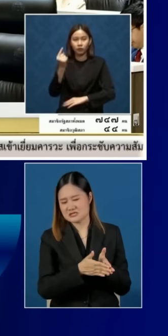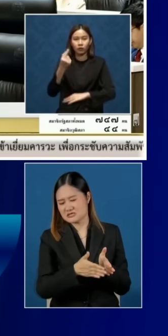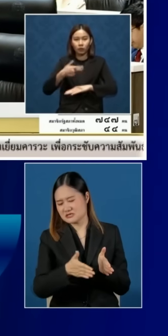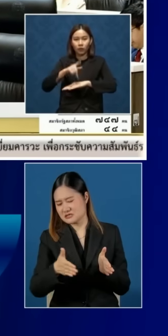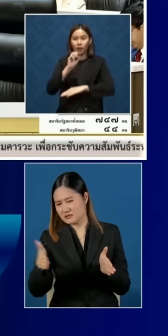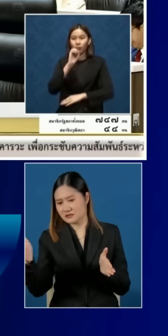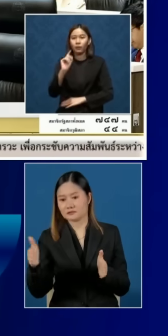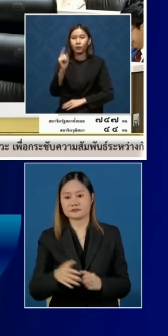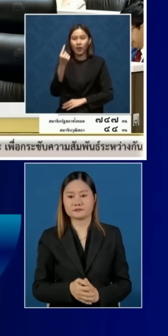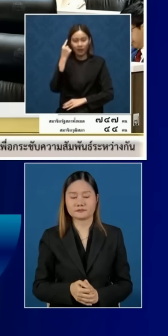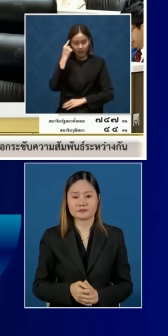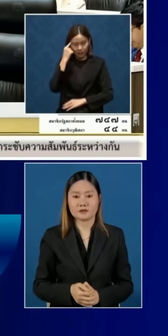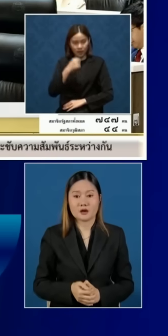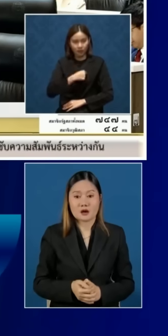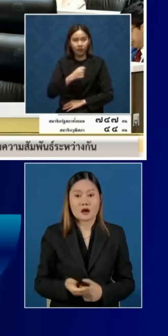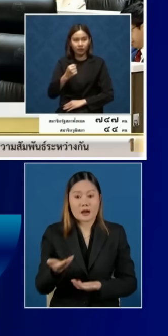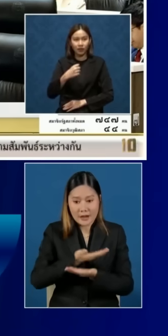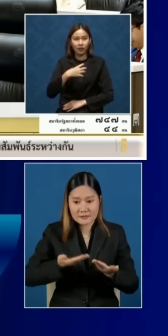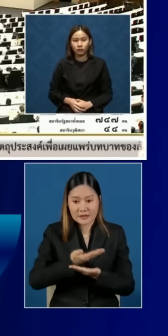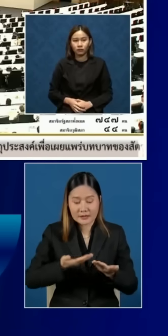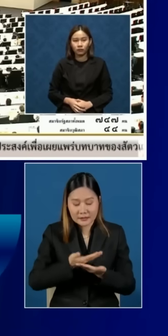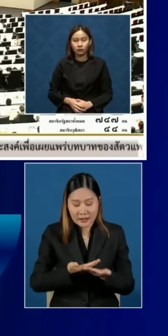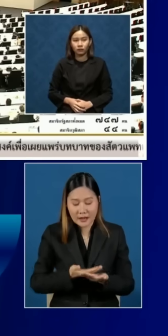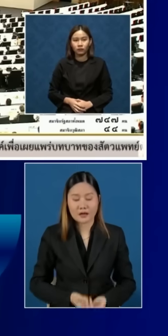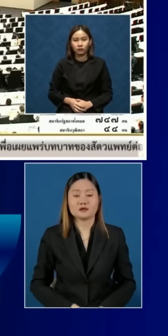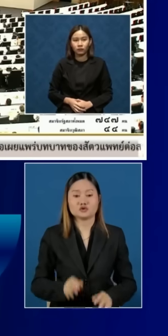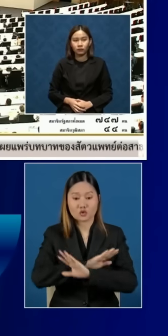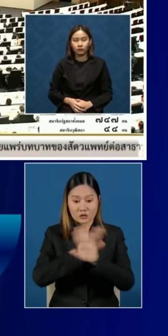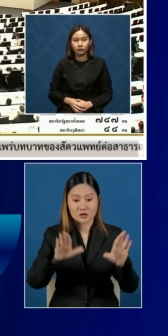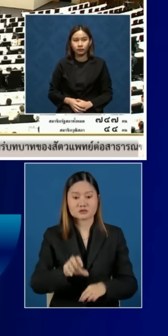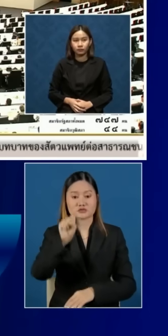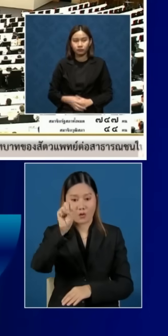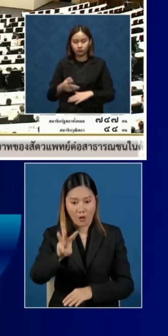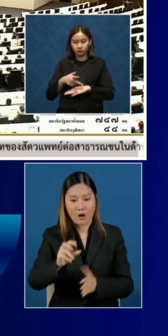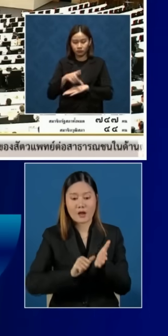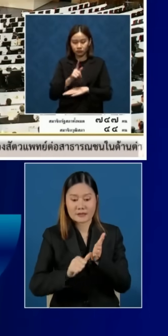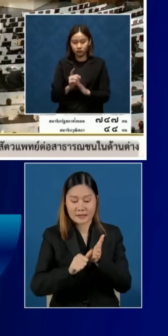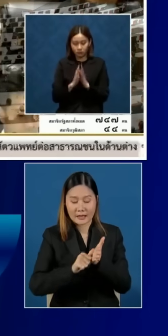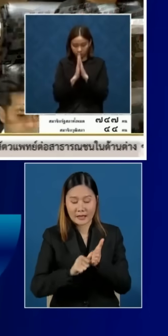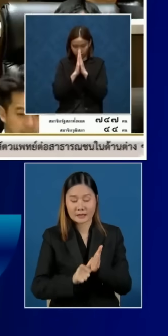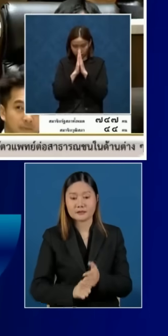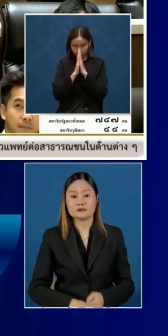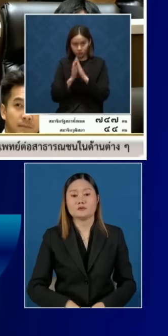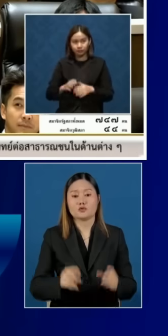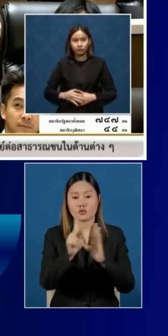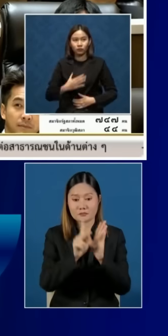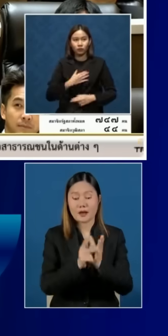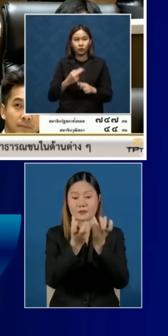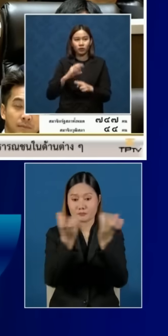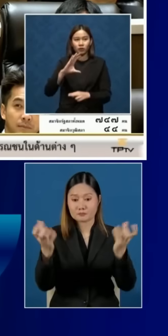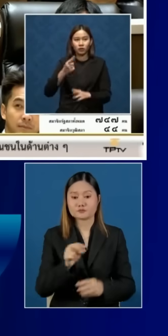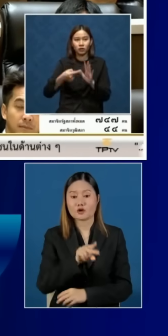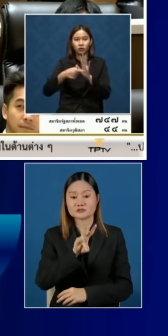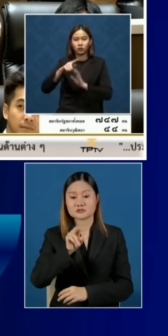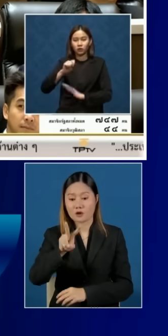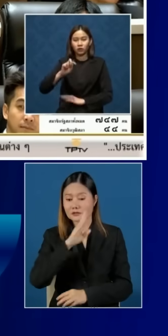ได้ดังนั้นเนี่ยการพิจารณาเพื่อปิดสวิตช์สว.ตามร่างแก้ไขเพิ่มเติมรัฐธรรมนูญที่เราเสนอไปเนี่ยถ้ามันผ่านวาระ